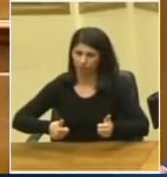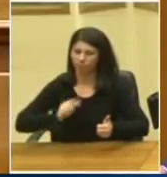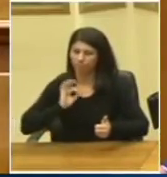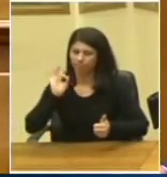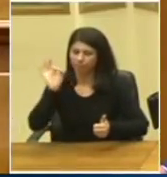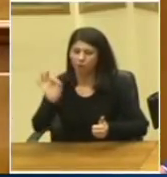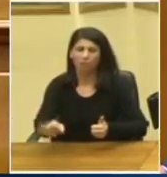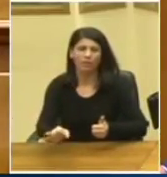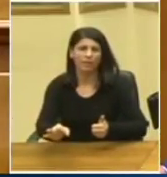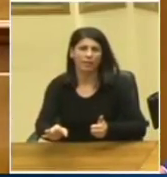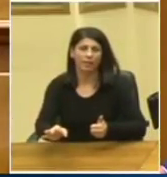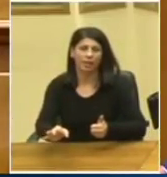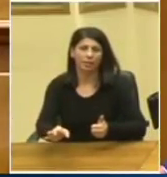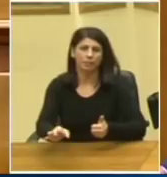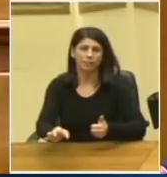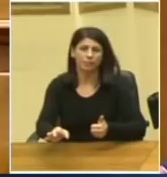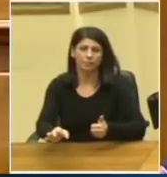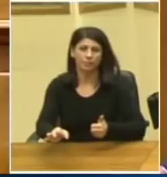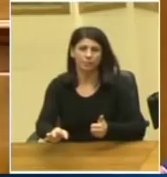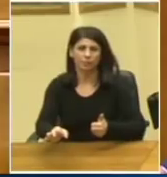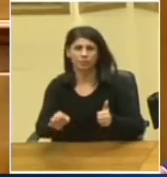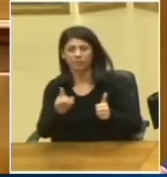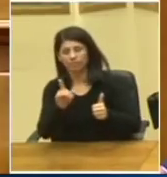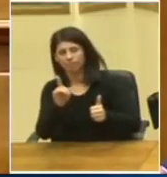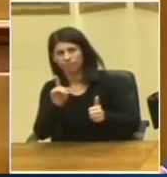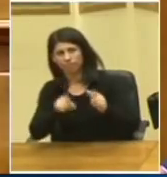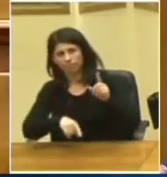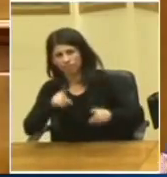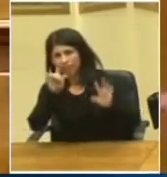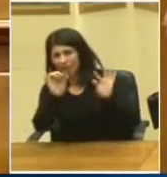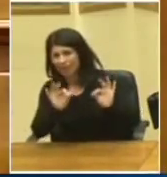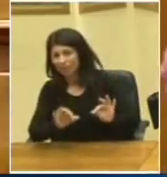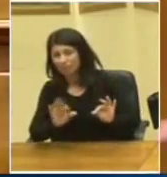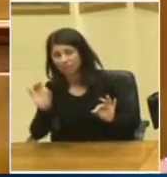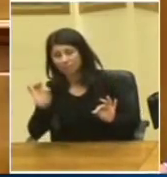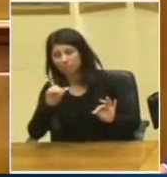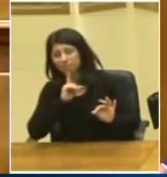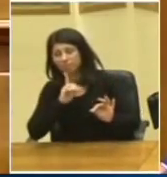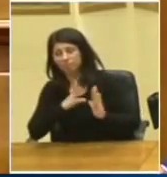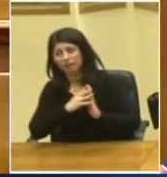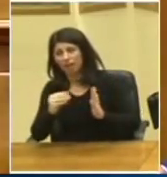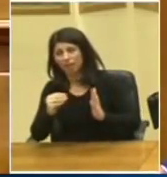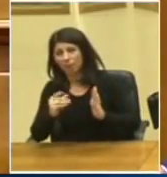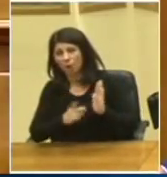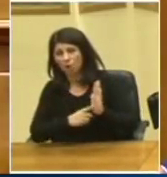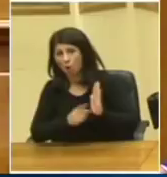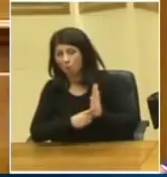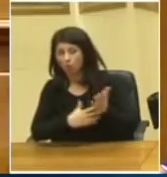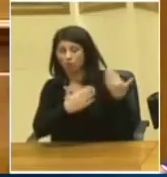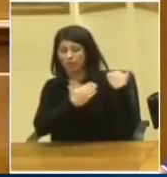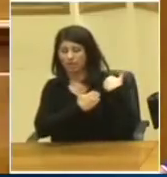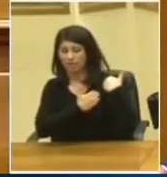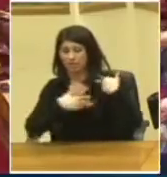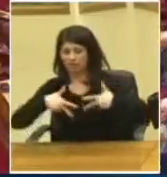οδηγήθηκε σε ρυθμίσεις, όπως για παράδειγμα ο περίφημος νόμος περί ευθύνης υπουργών,